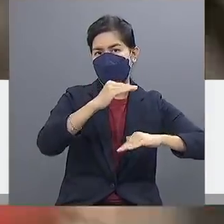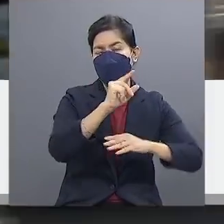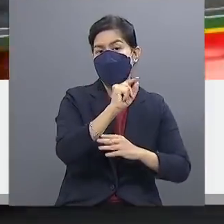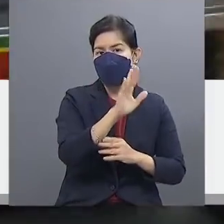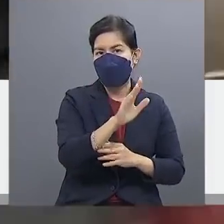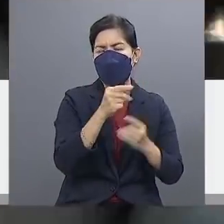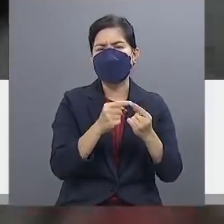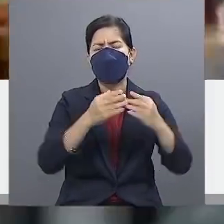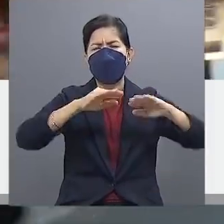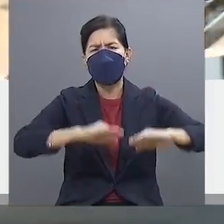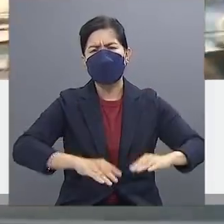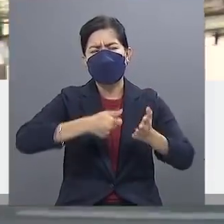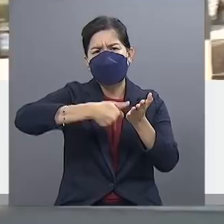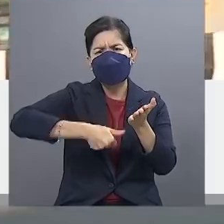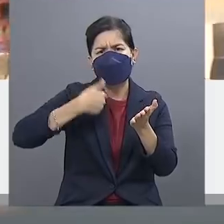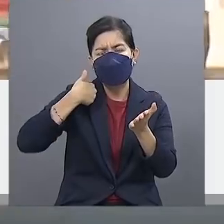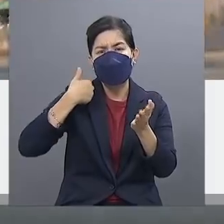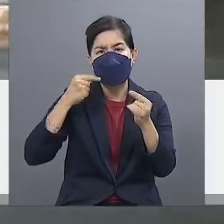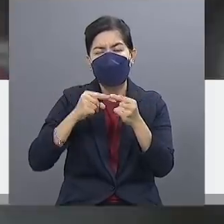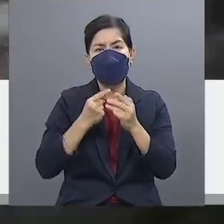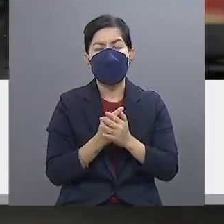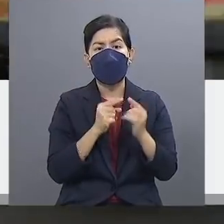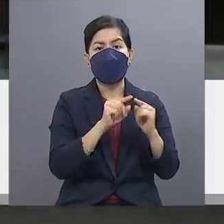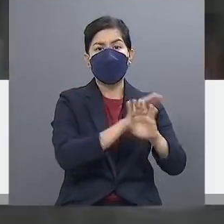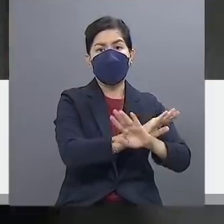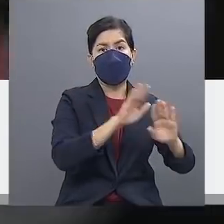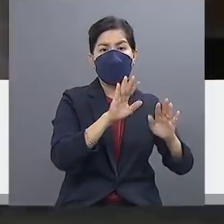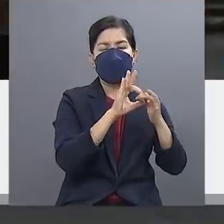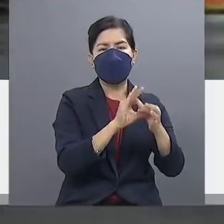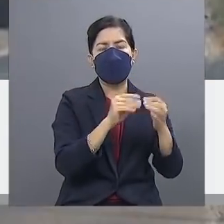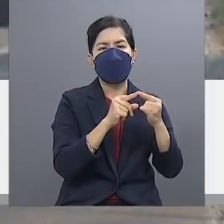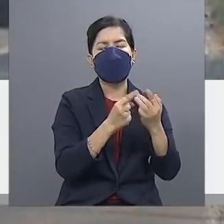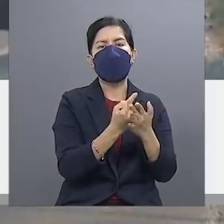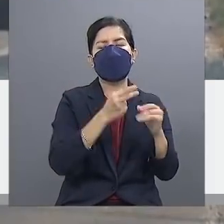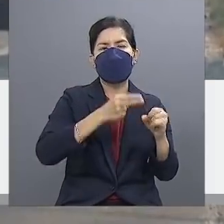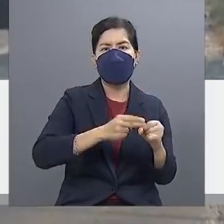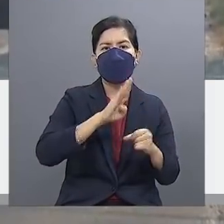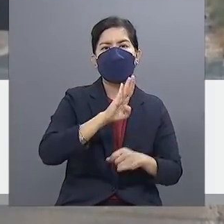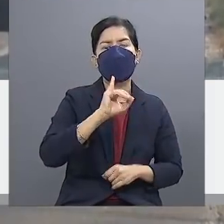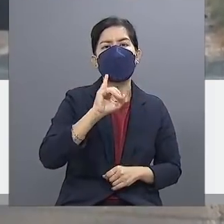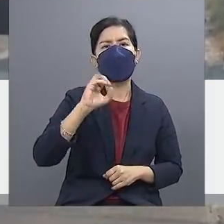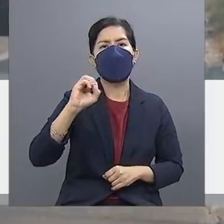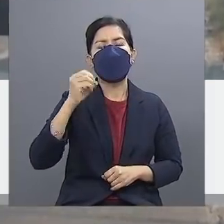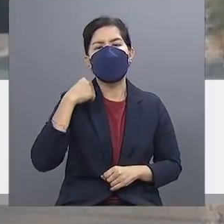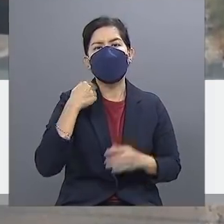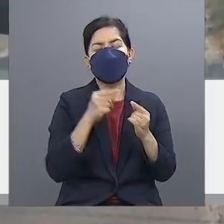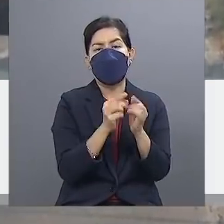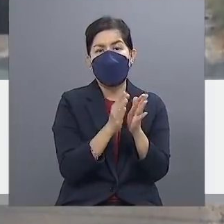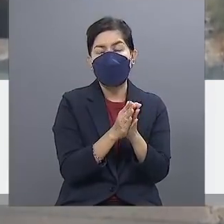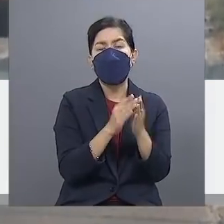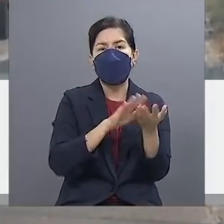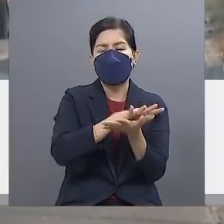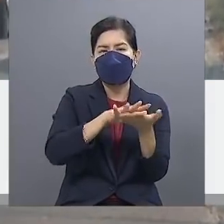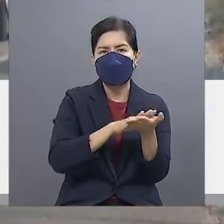ให้ยกเลิกการนำไบโอดีเซลมาผสมกับน้ำมันดีเซลด้วยนะคะเบื้องต้นการชุมนุมในวันนี้จะปักหลักค้างคืนค่ะเพื่อเรียกร้องต